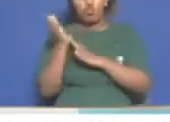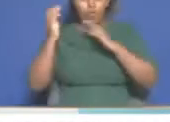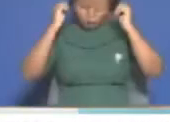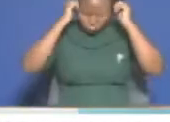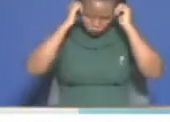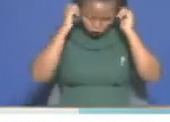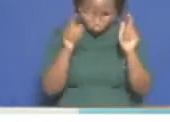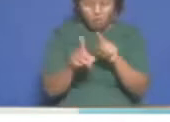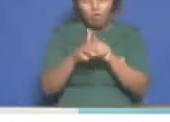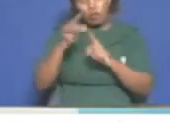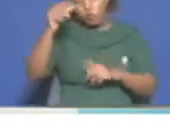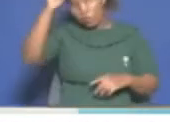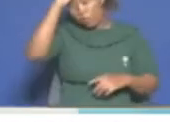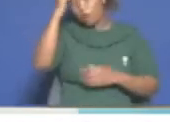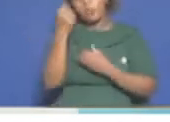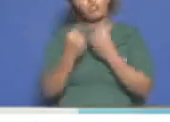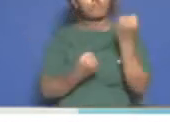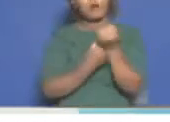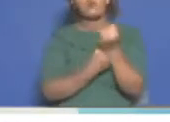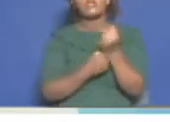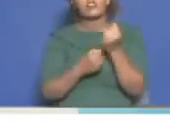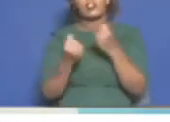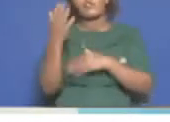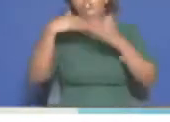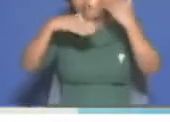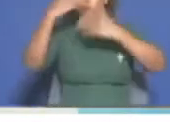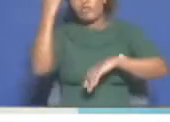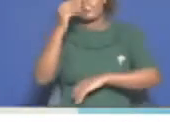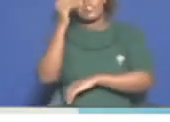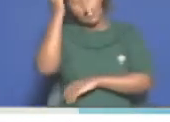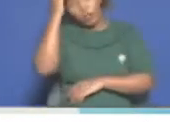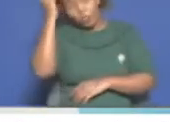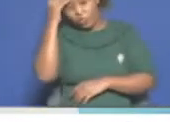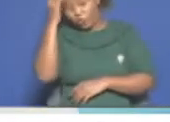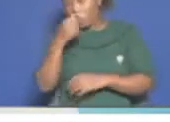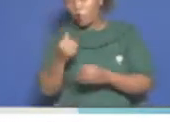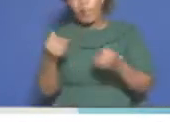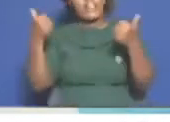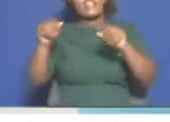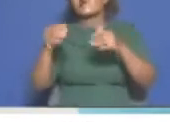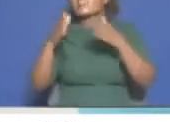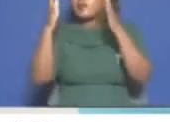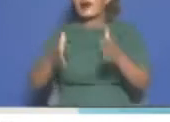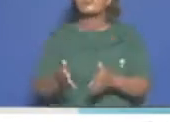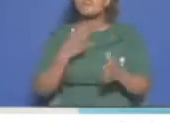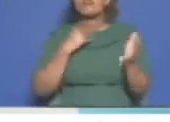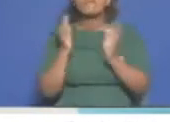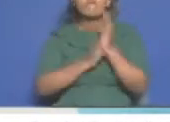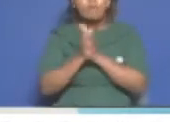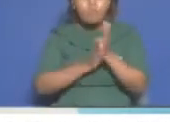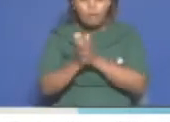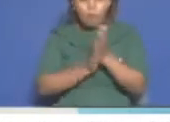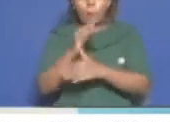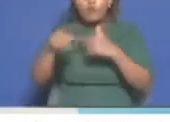kuona kwamba serikali ina subsidize higher education so that kila mtu yeyote yule ambaye ana ari ya kuweza kuendeleza masomo yake